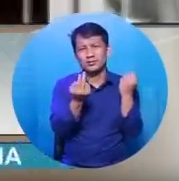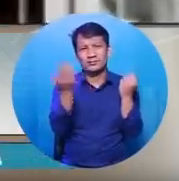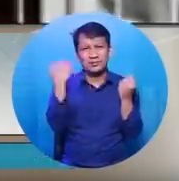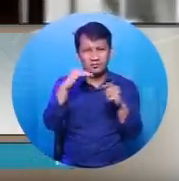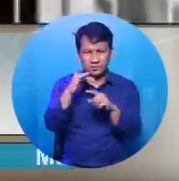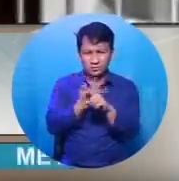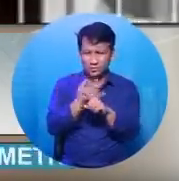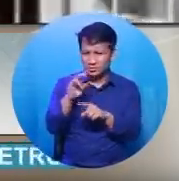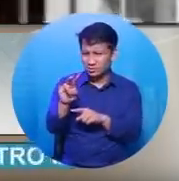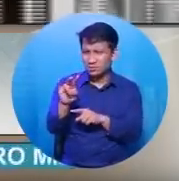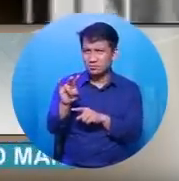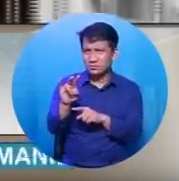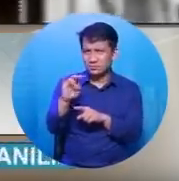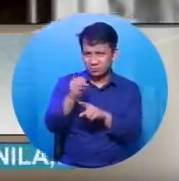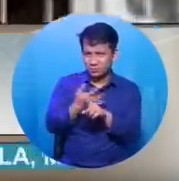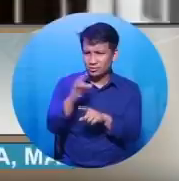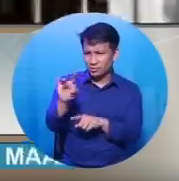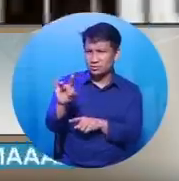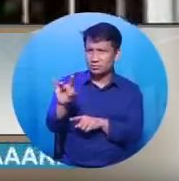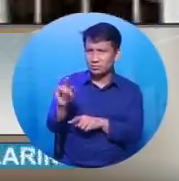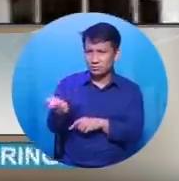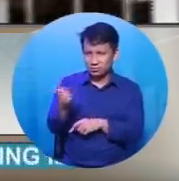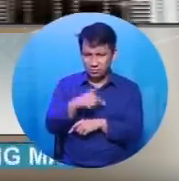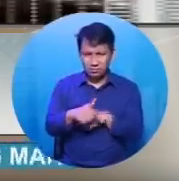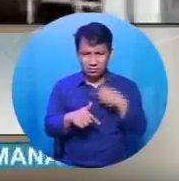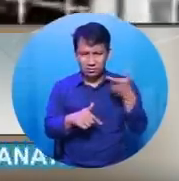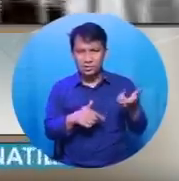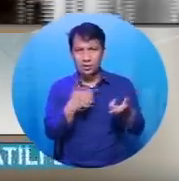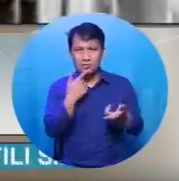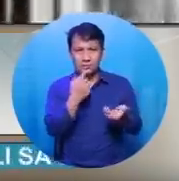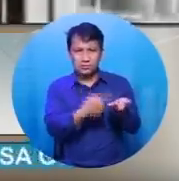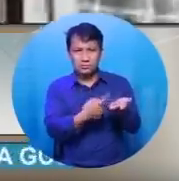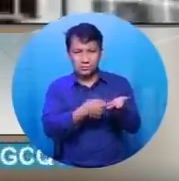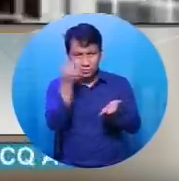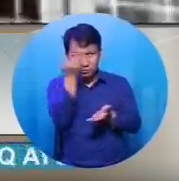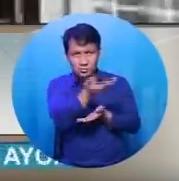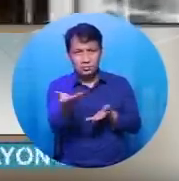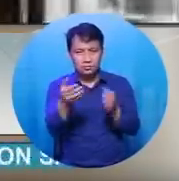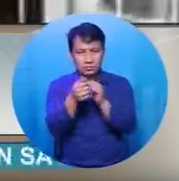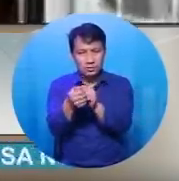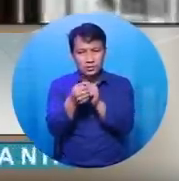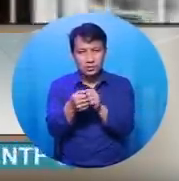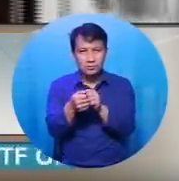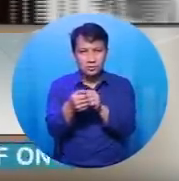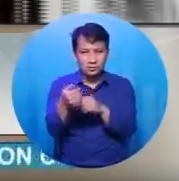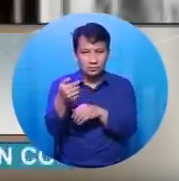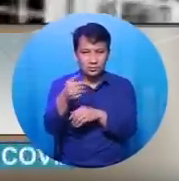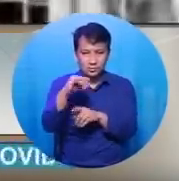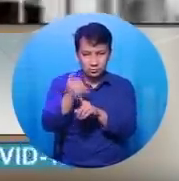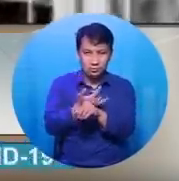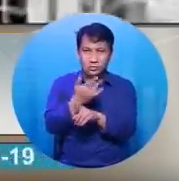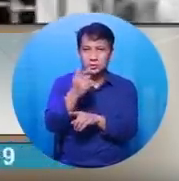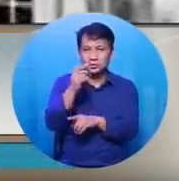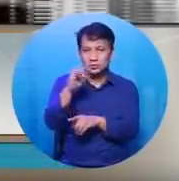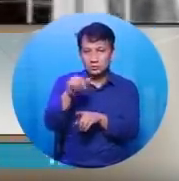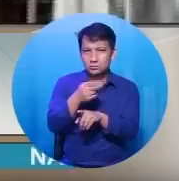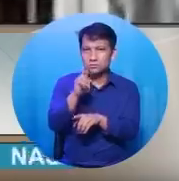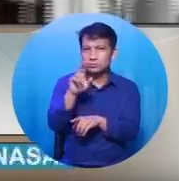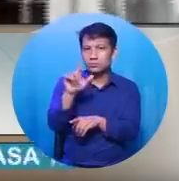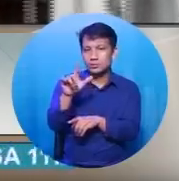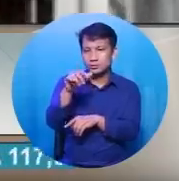July 7 hanggang July 8, nasa Alcud Jail po siya. Tapos din, nilipat na daw po siya, sir, nung after July 8, sa Rui Jail na